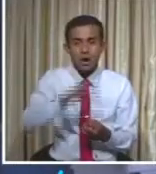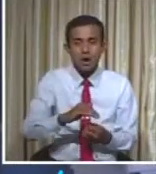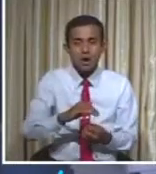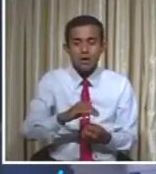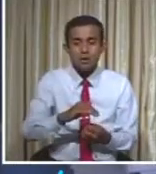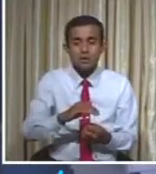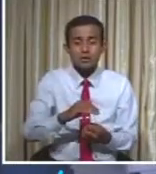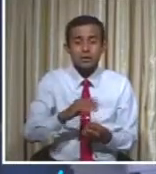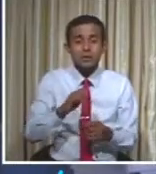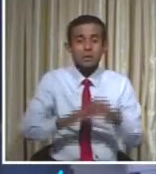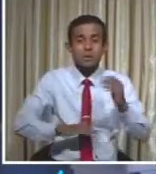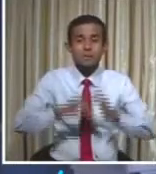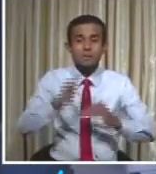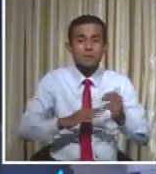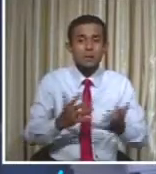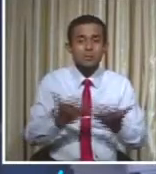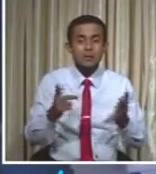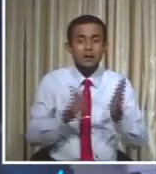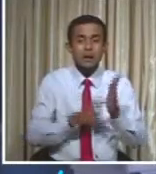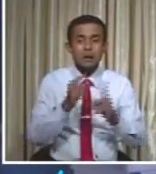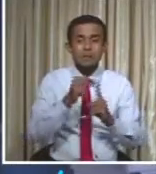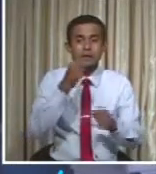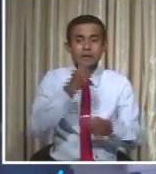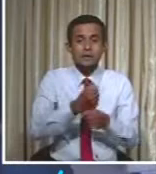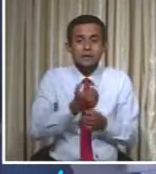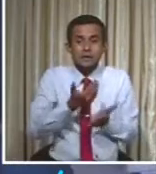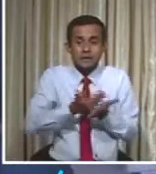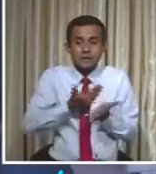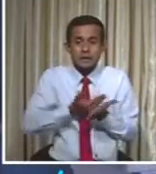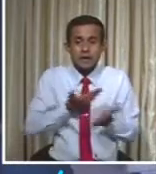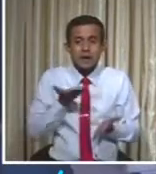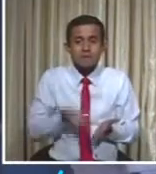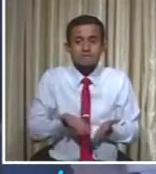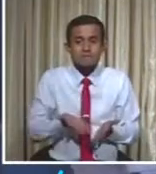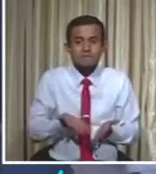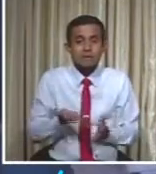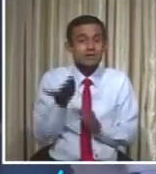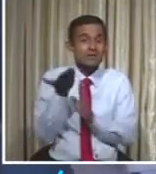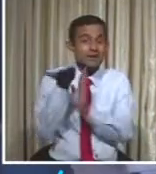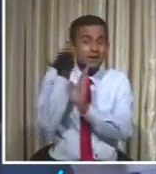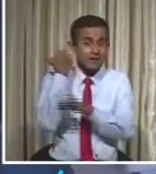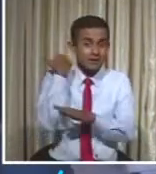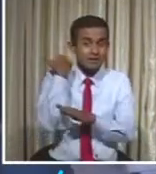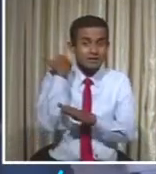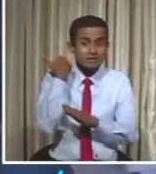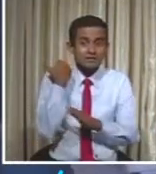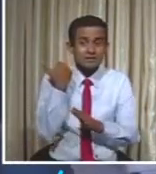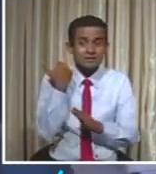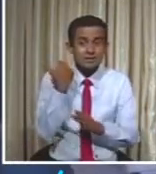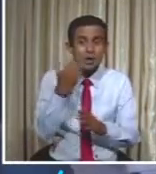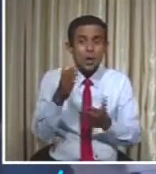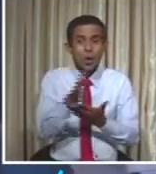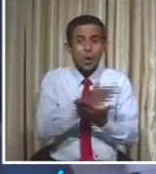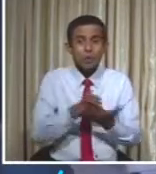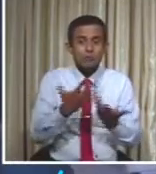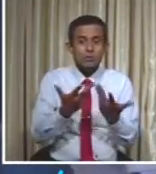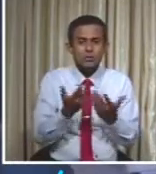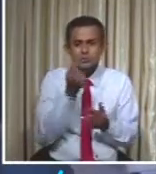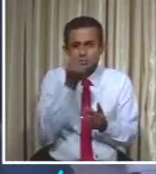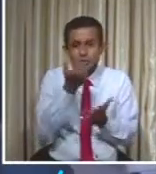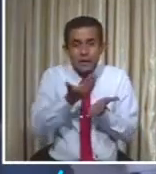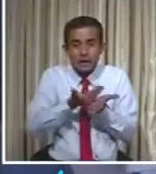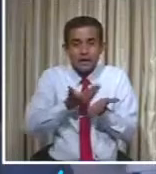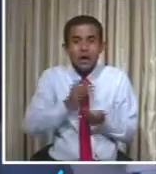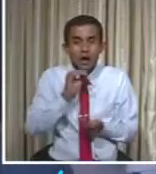අඩුවී ගොස් පාවිච්චි කිරීමට නොහැකිව LPG සිලින්ඩරේ ඉතිරි වේ. ඒ කියන්නේ කලින් තිබිච්ච එකේදී සියල්ලම වෙන්නේ නැතුව යම් ප්‍රමාණයක් ඉතුරු